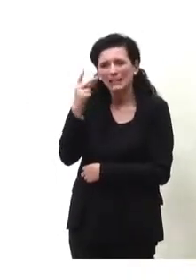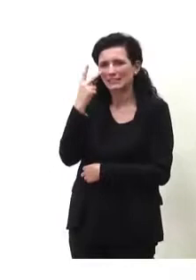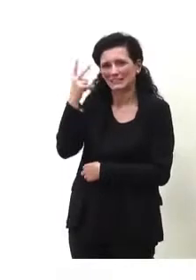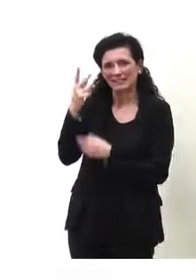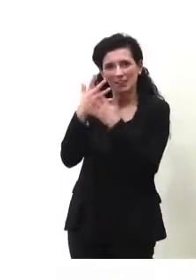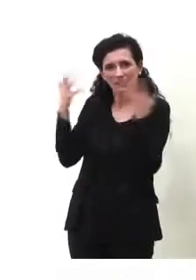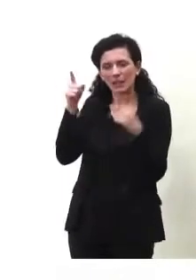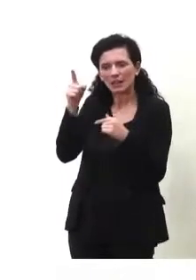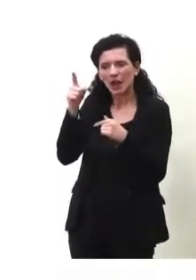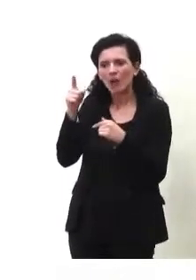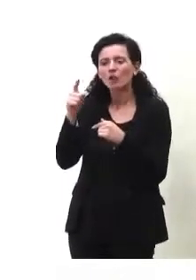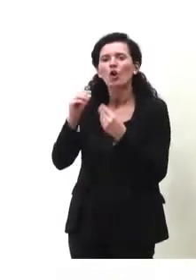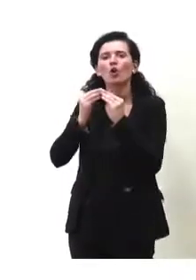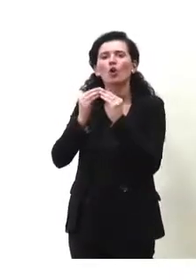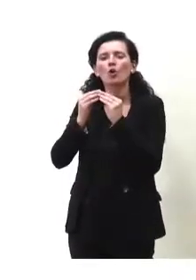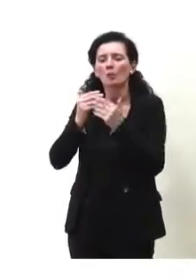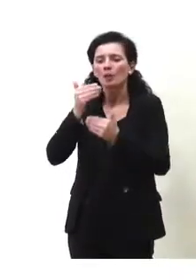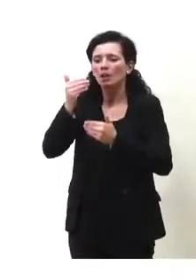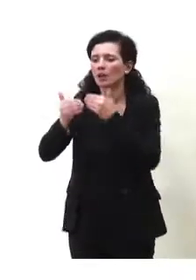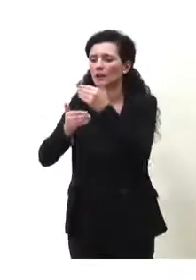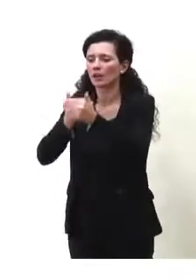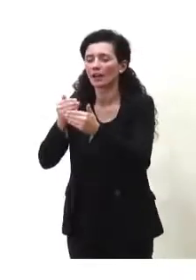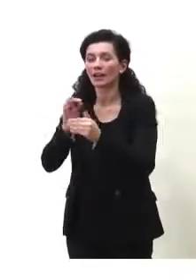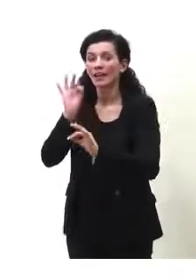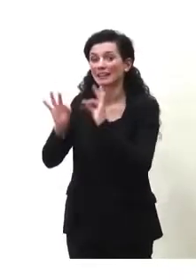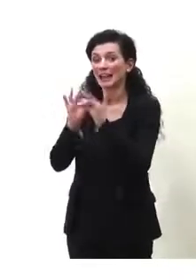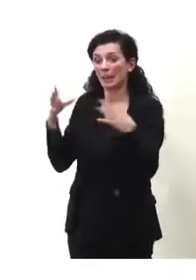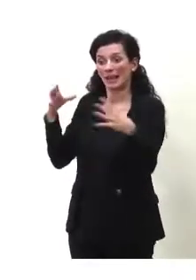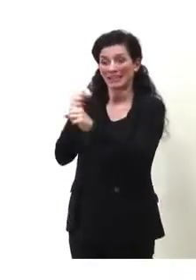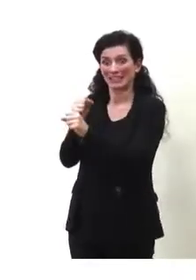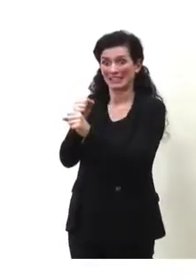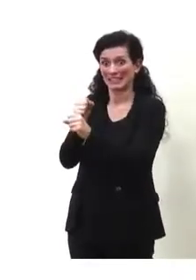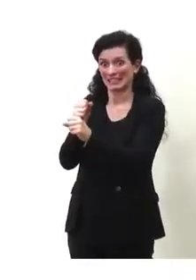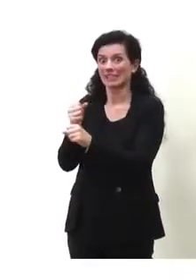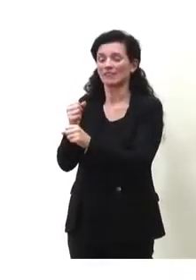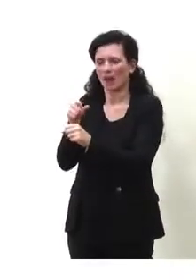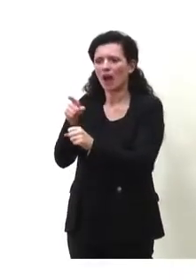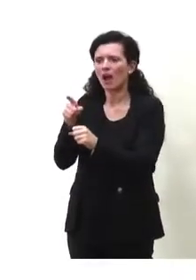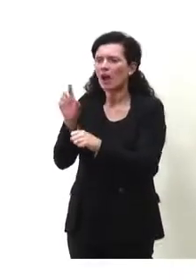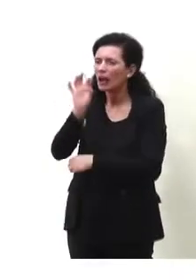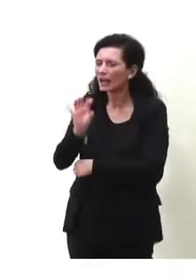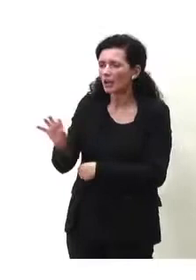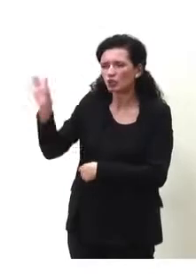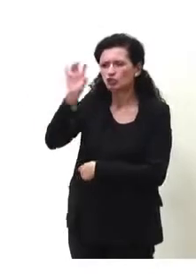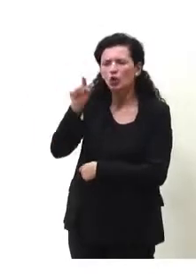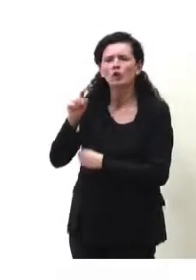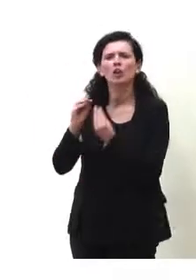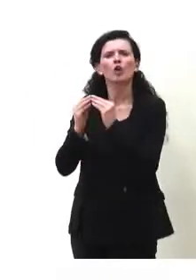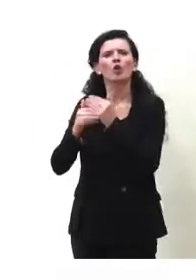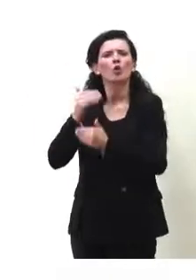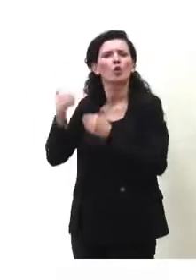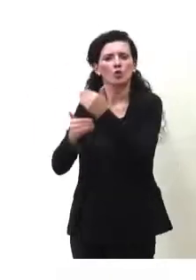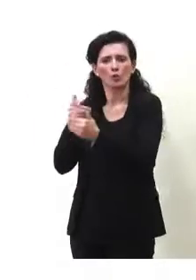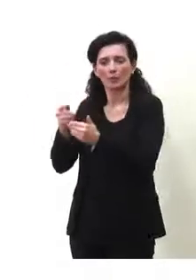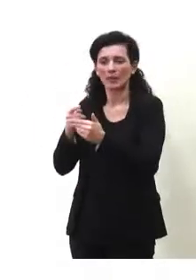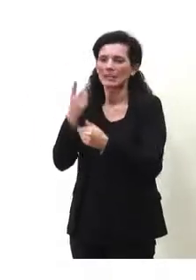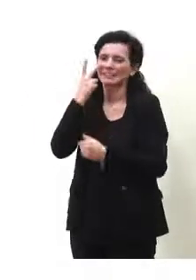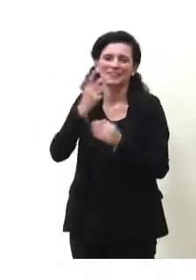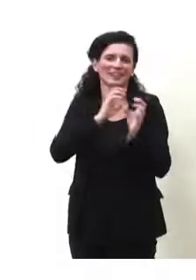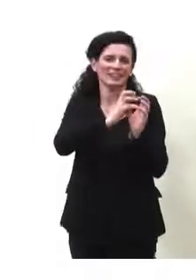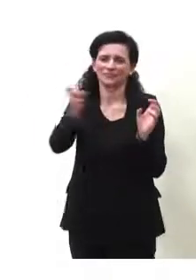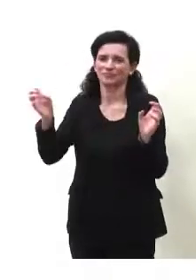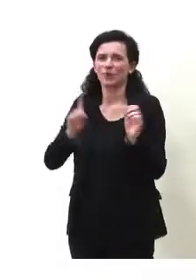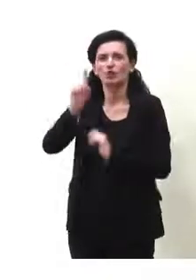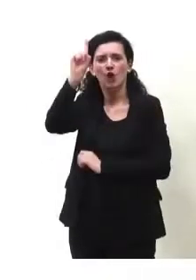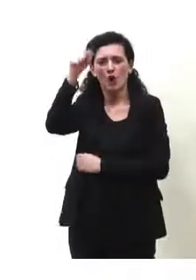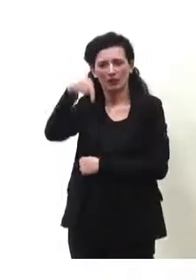andata avanti l'occupazione di terapie intensive in queste regioni, che sono un po' miste, un po' da nord a sud, un po' con alta